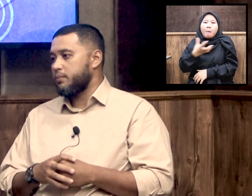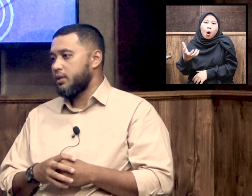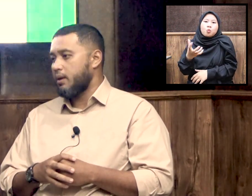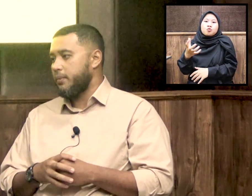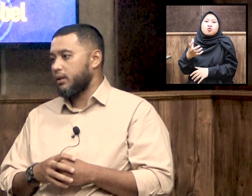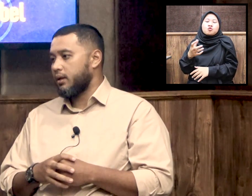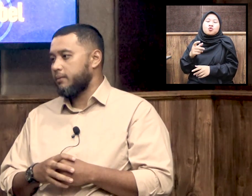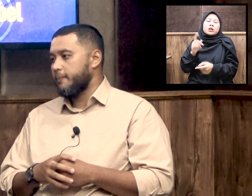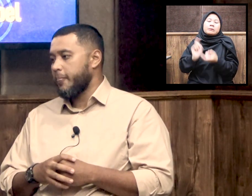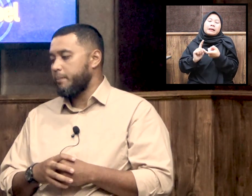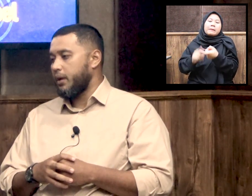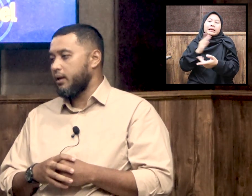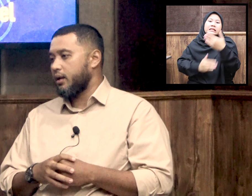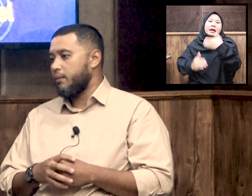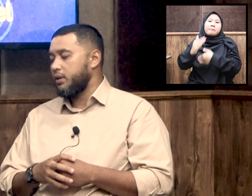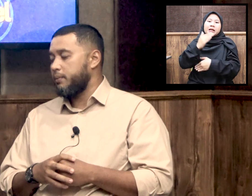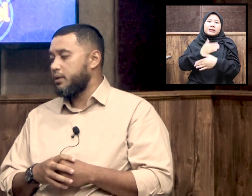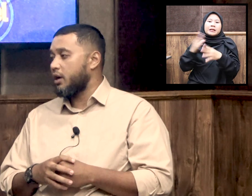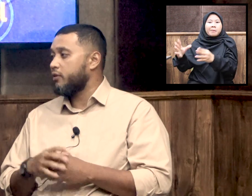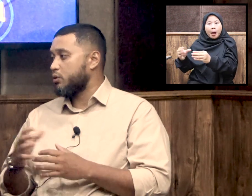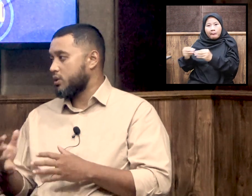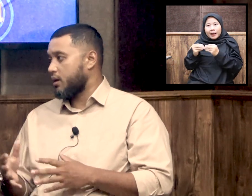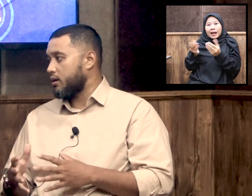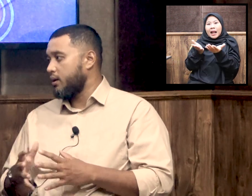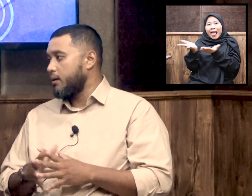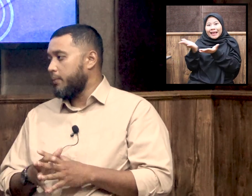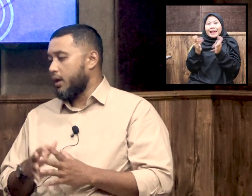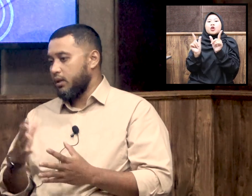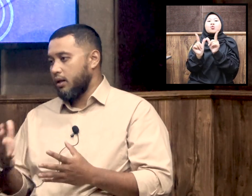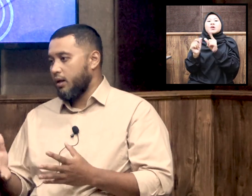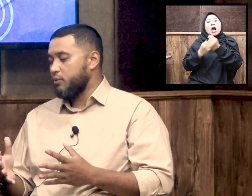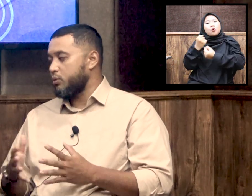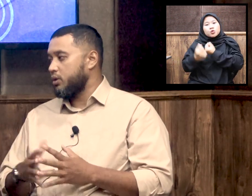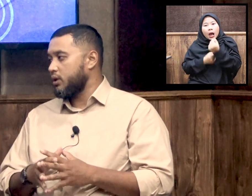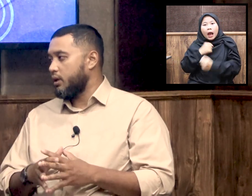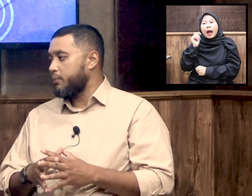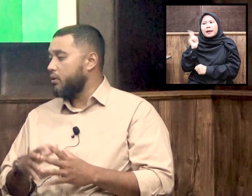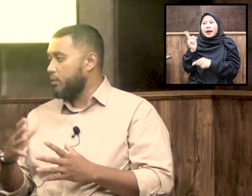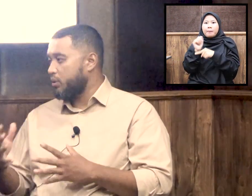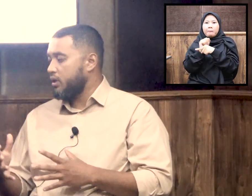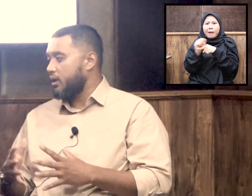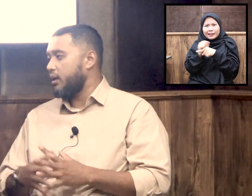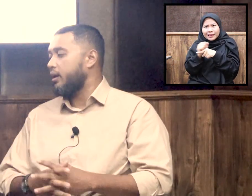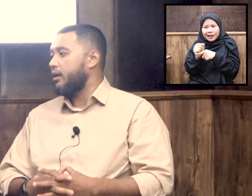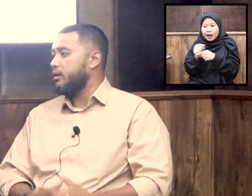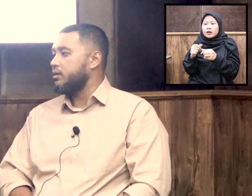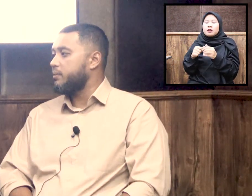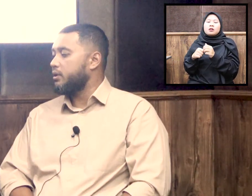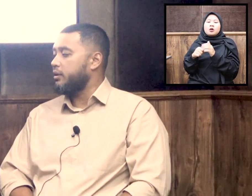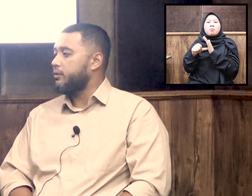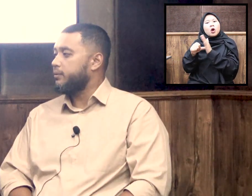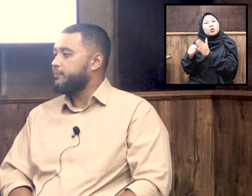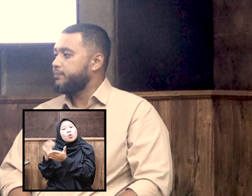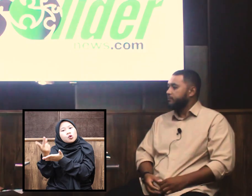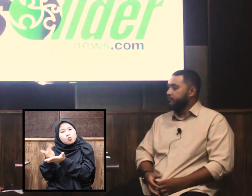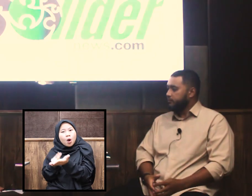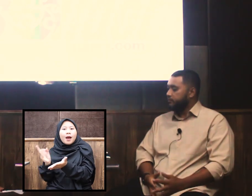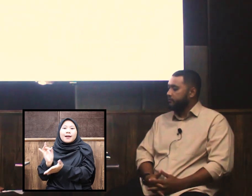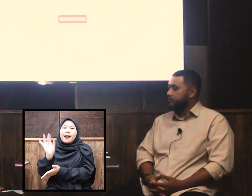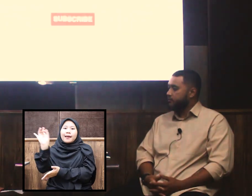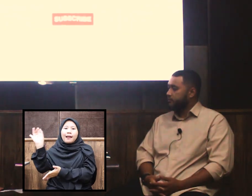disabilitas mendapatkan pelayanan kami di bidang kewirausahaan pelatihan kemudian bantuan modal dan yang lainnya seperti